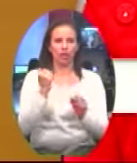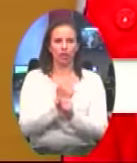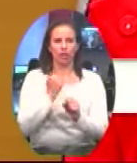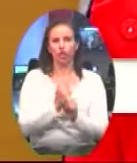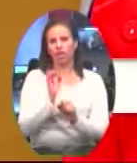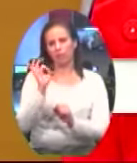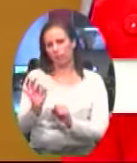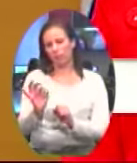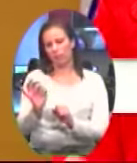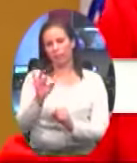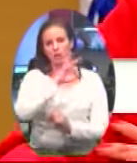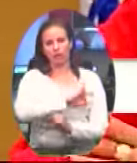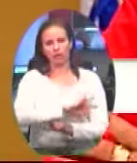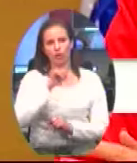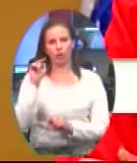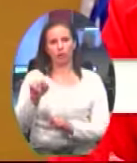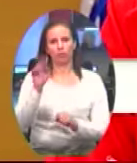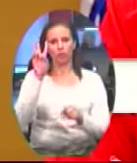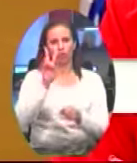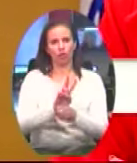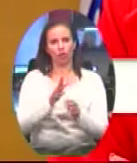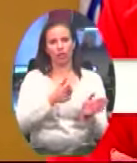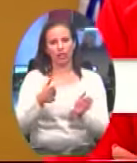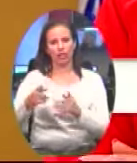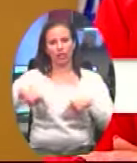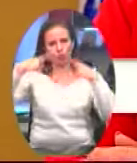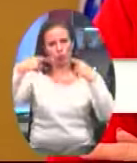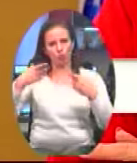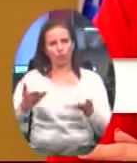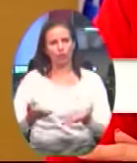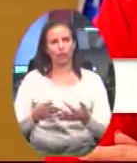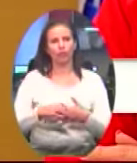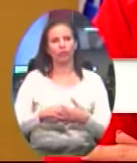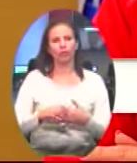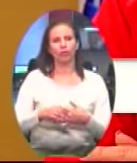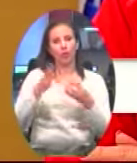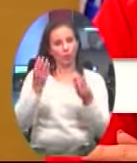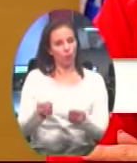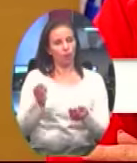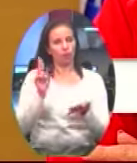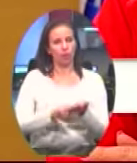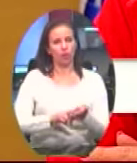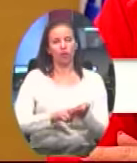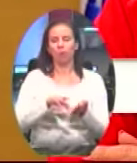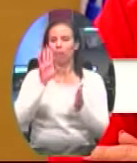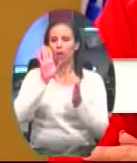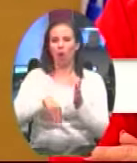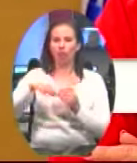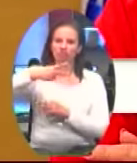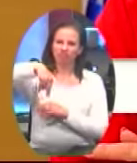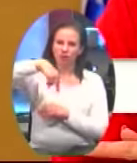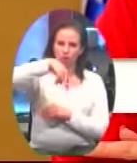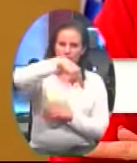אנחנו נרוויח אותם בשמירה לסדר יום שהוא שפוי יותר, נכון יותר, פחות נראה אותם משוטטים